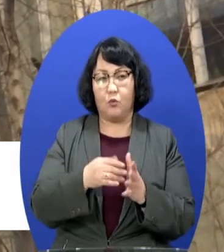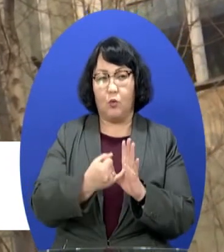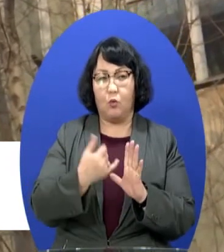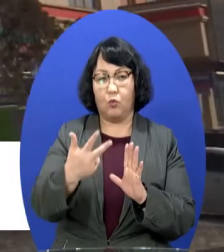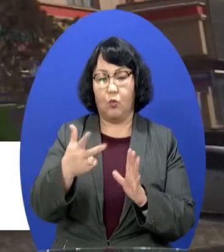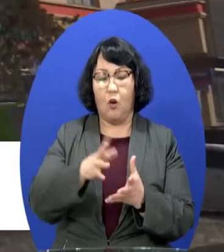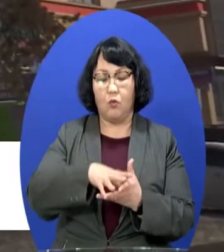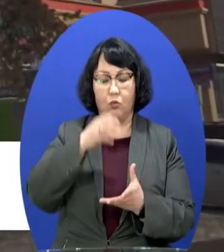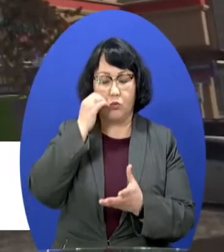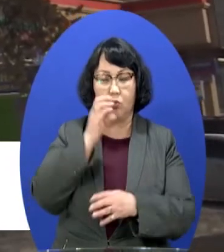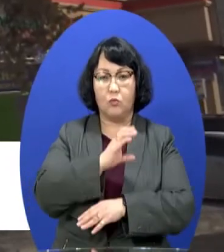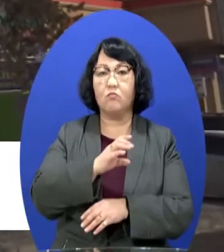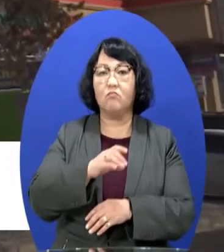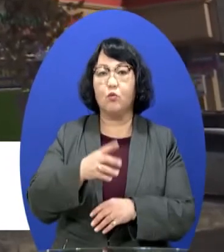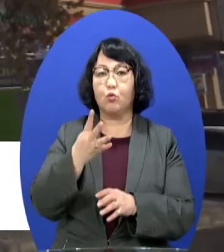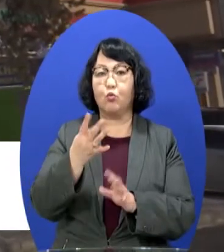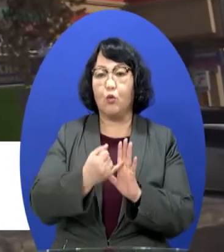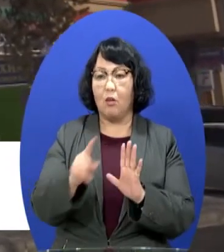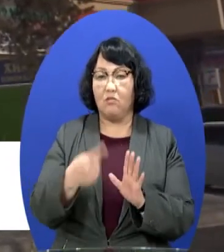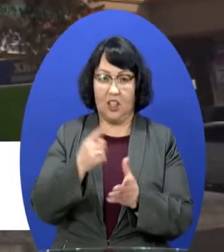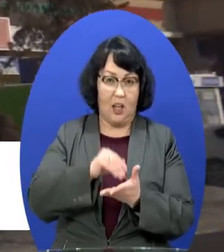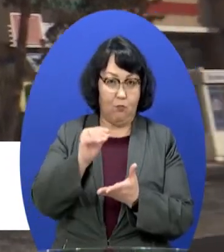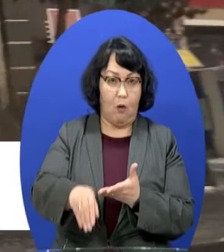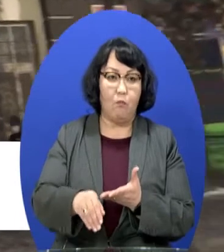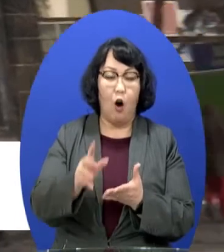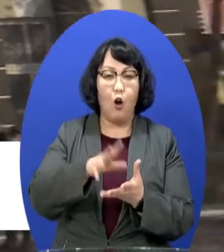32633 оюутан суралцагчид 46.1 тэрбум